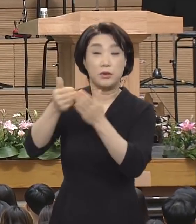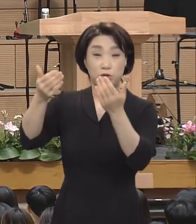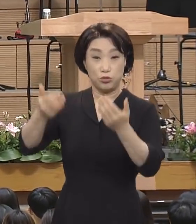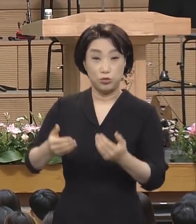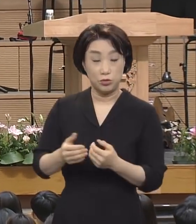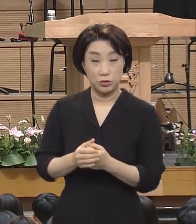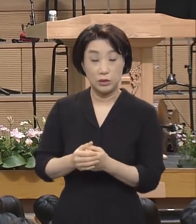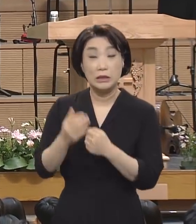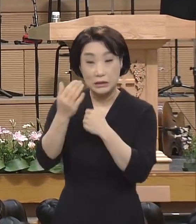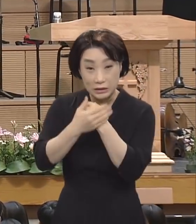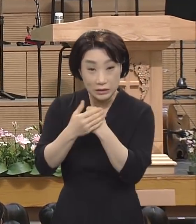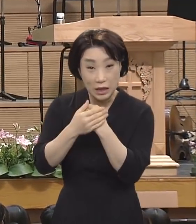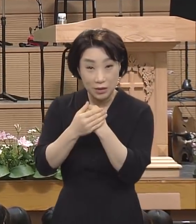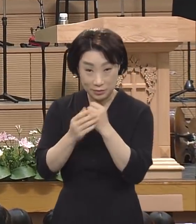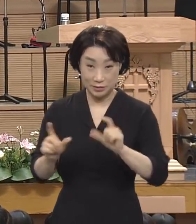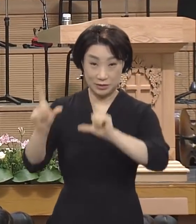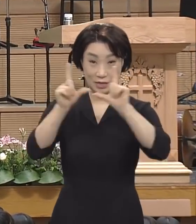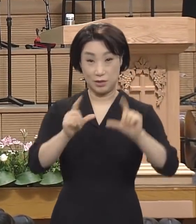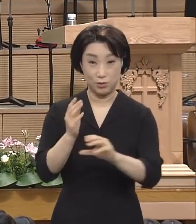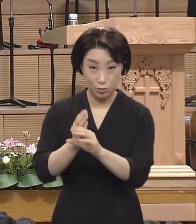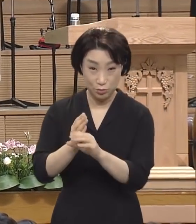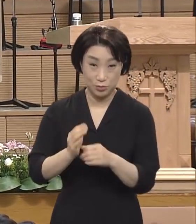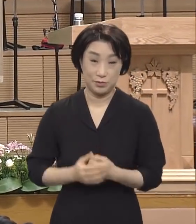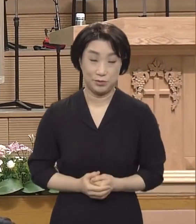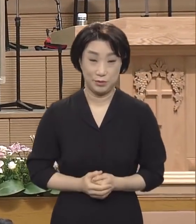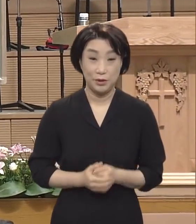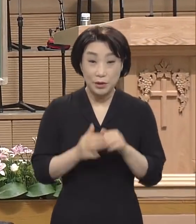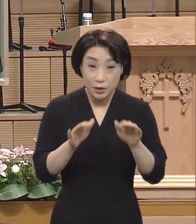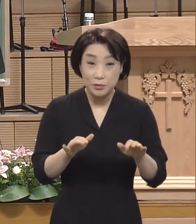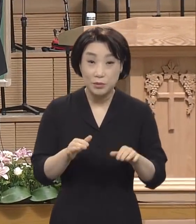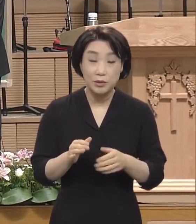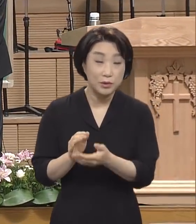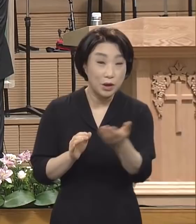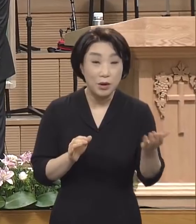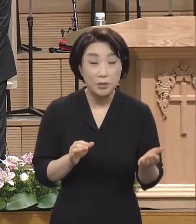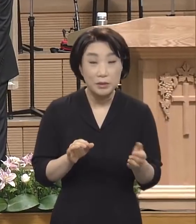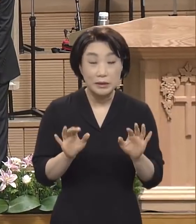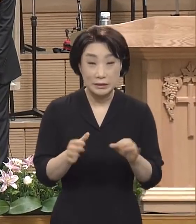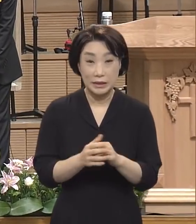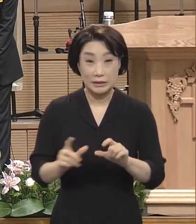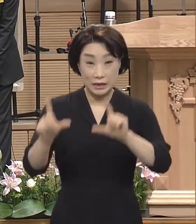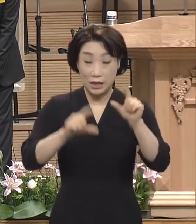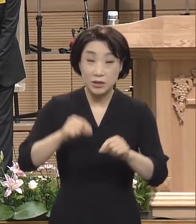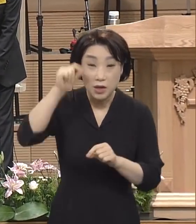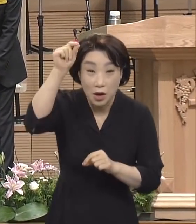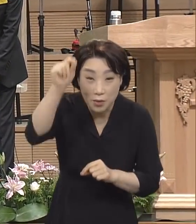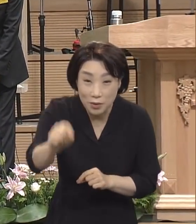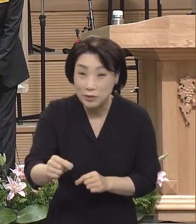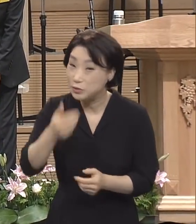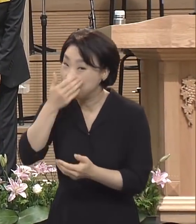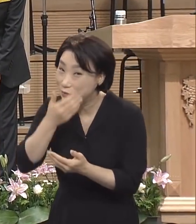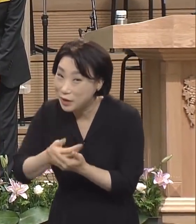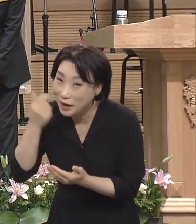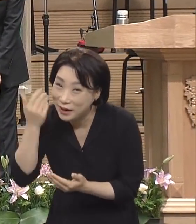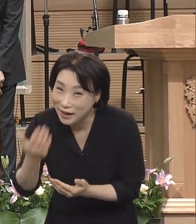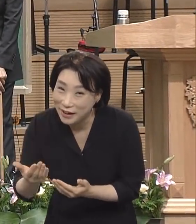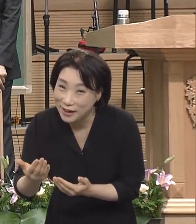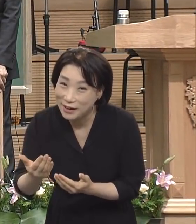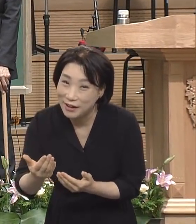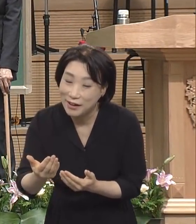주시는 은혜로 살아갑니다. 그러면 창원히 사는 것이 중요할까요?